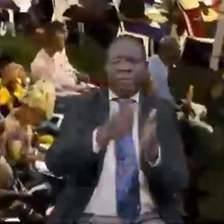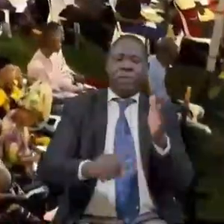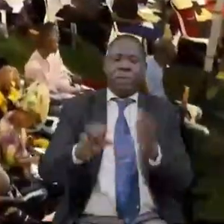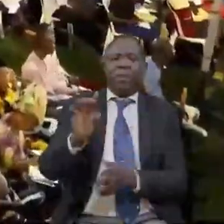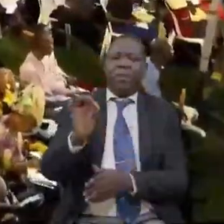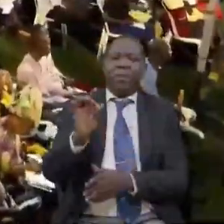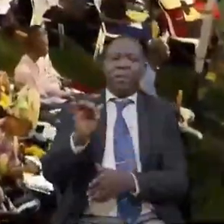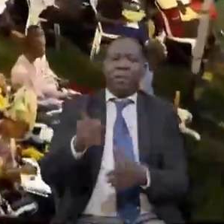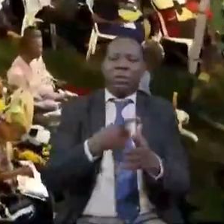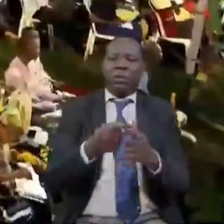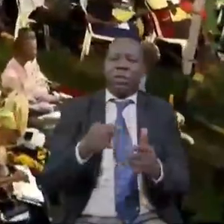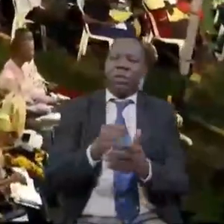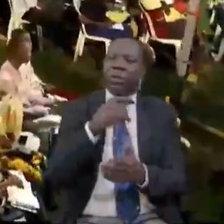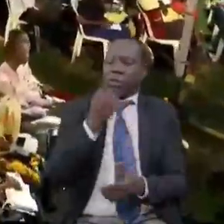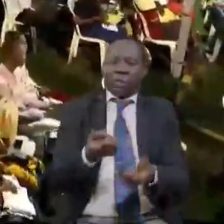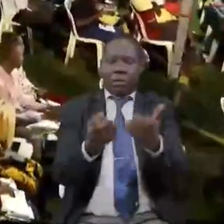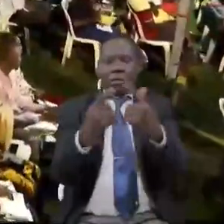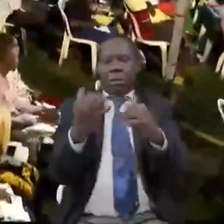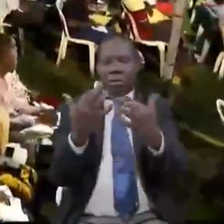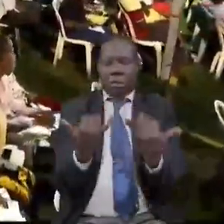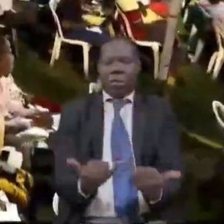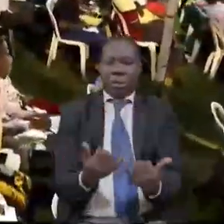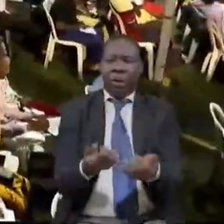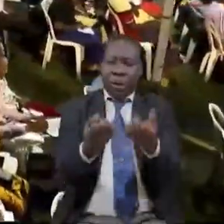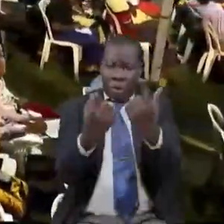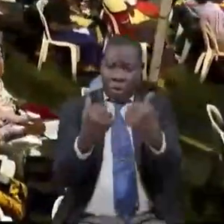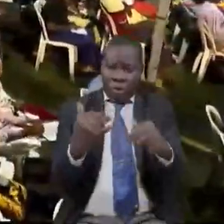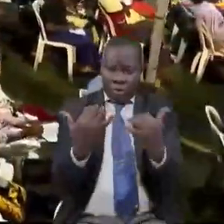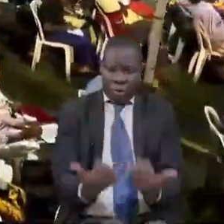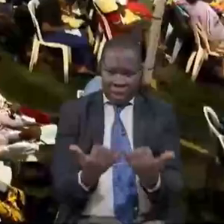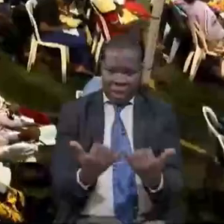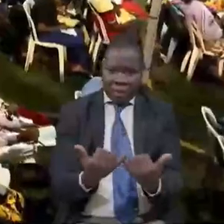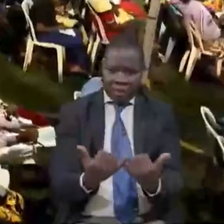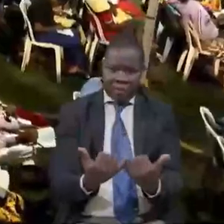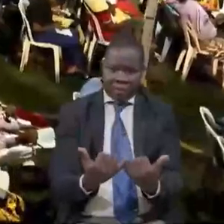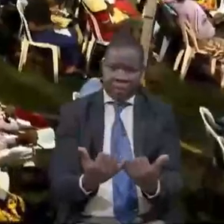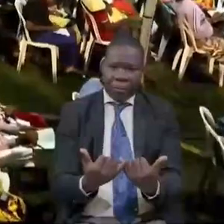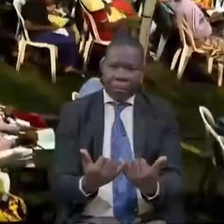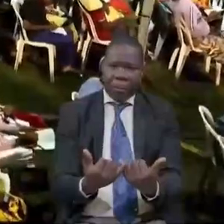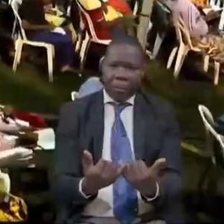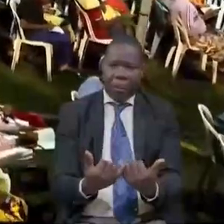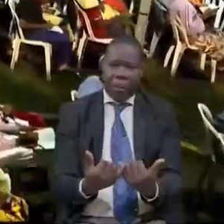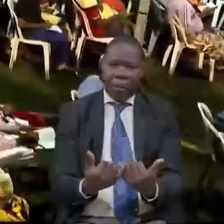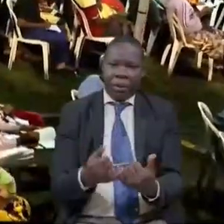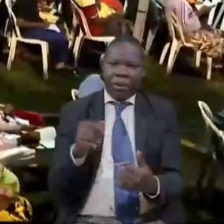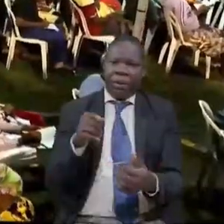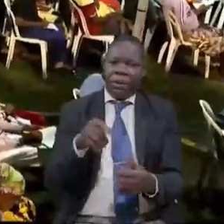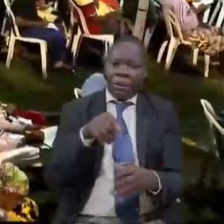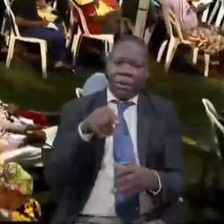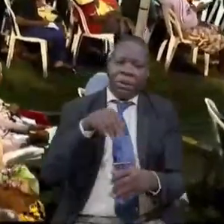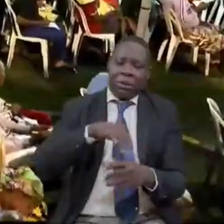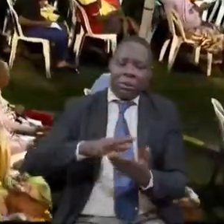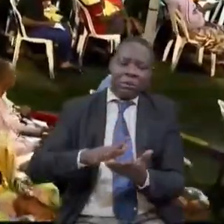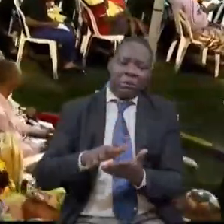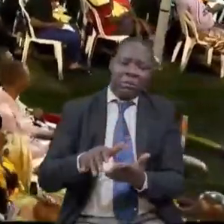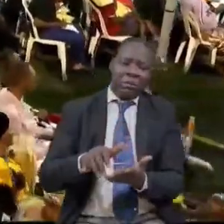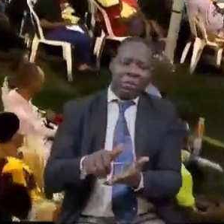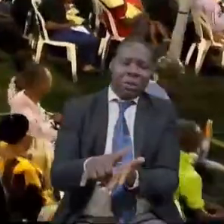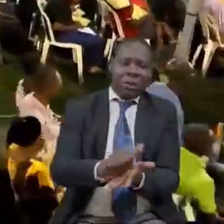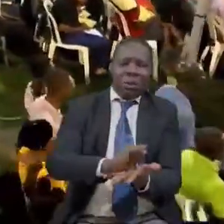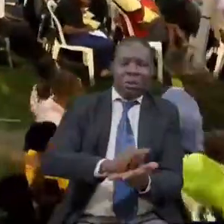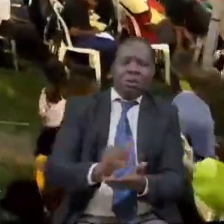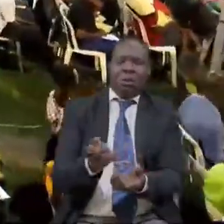18 qui dit, venez et plaidons. En ces jours d'alors,